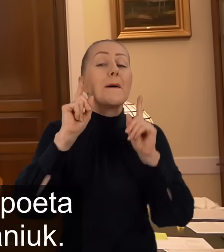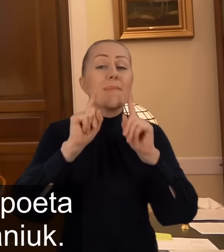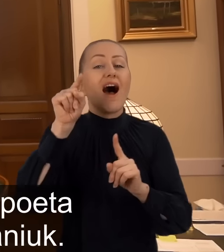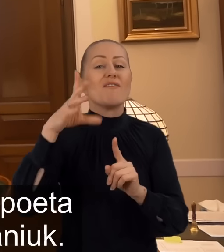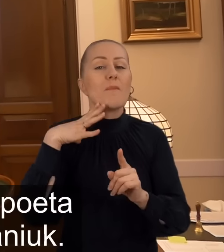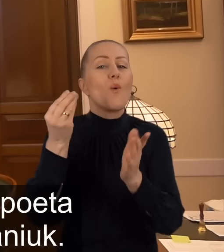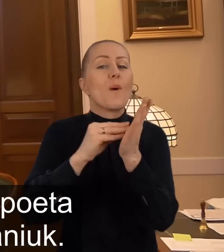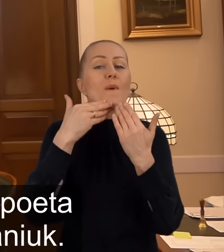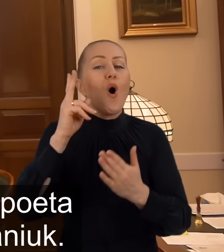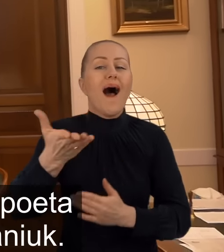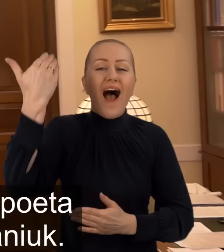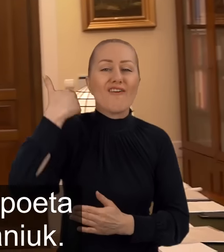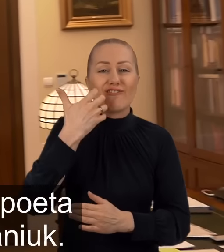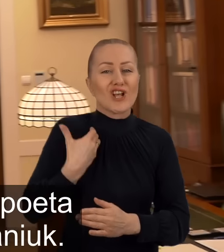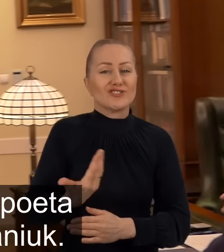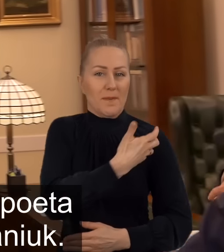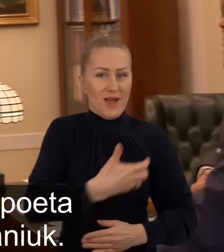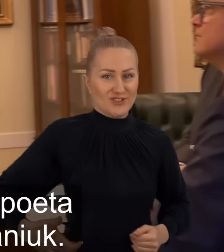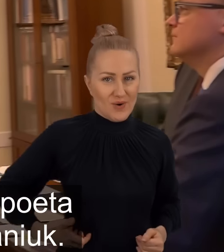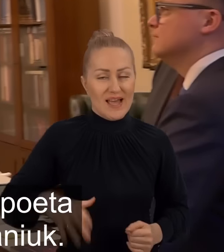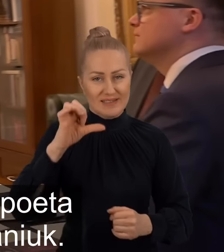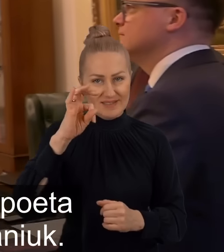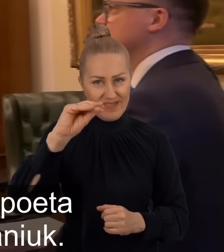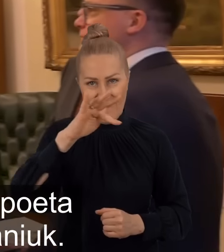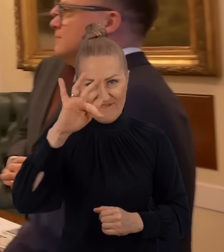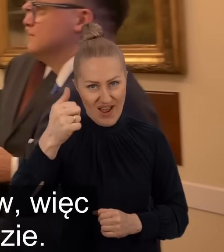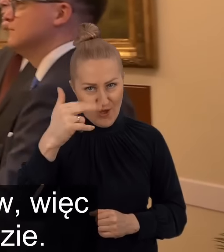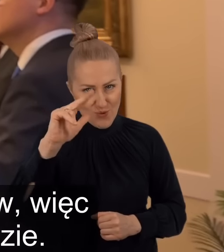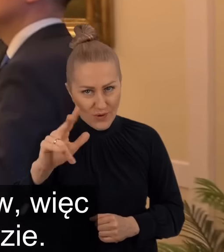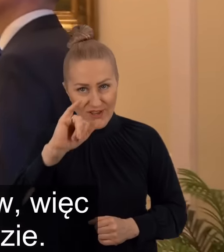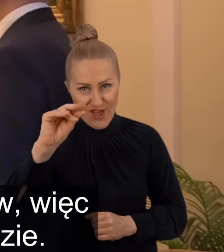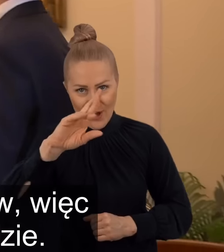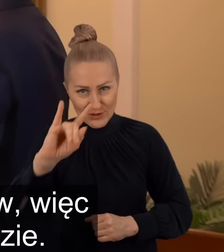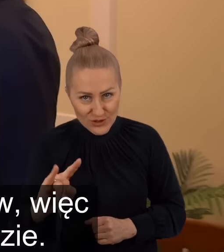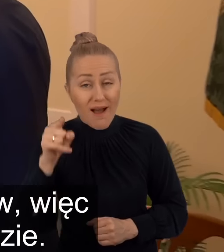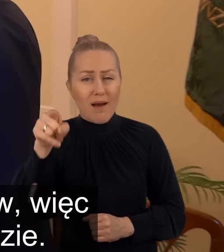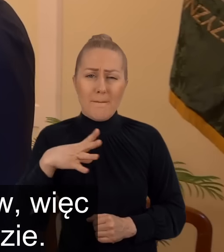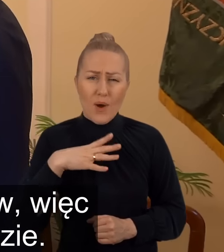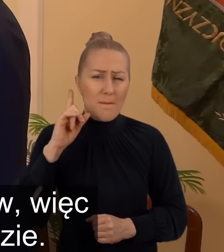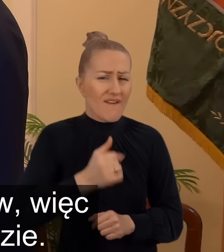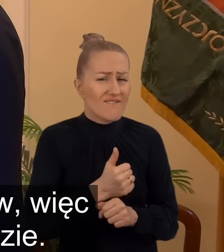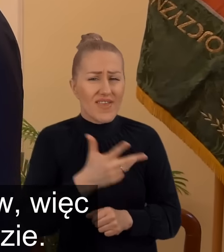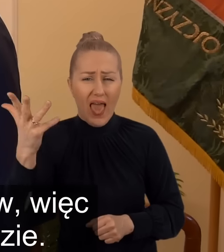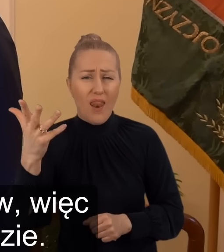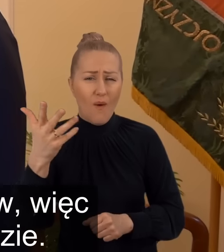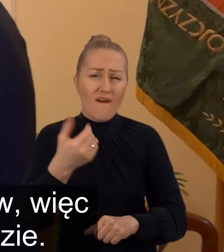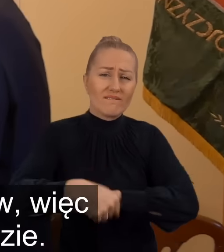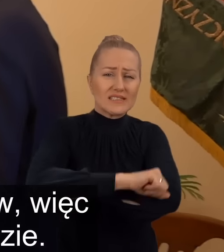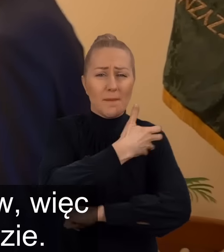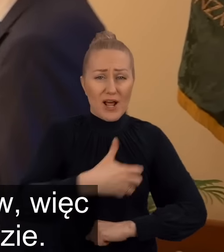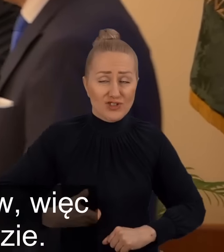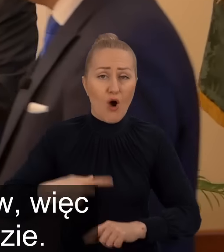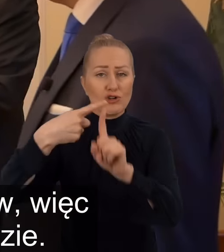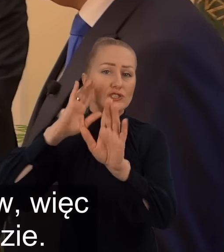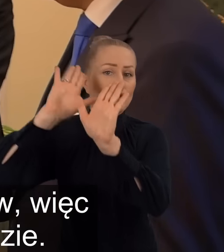wybitny poprzednik, ludowiec, poeta, marszałek Franciszek Jerzy Stefaniuk i on przetrwał wielu wicemarszałków, więc tym bardziej